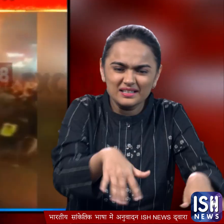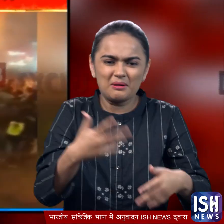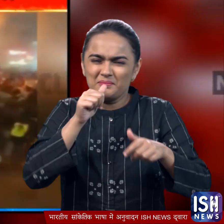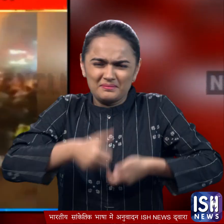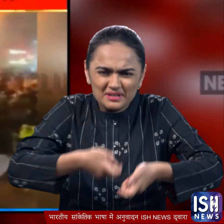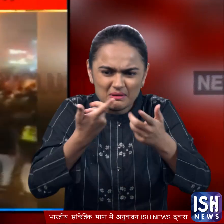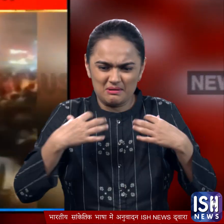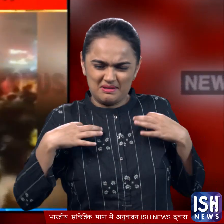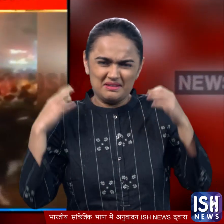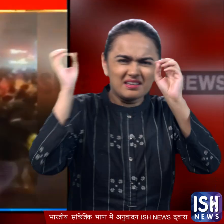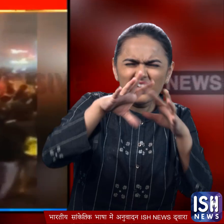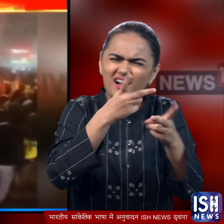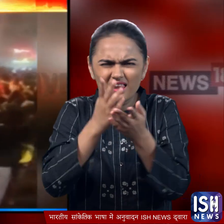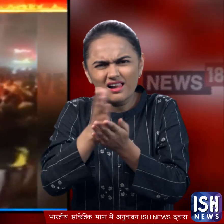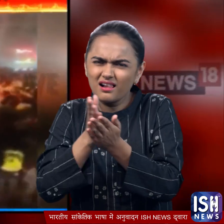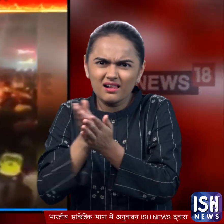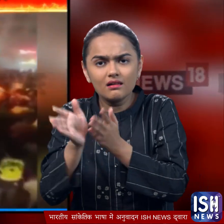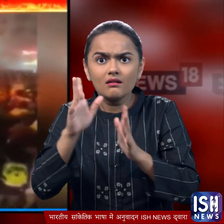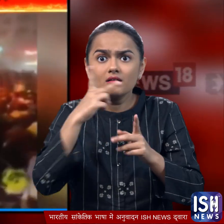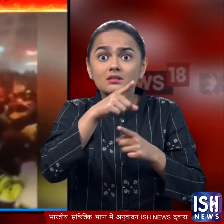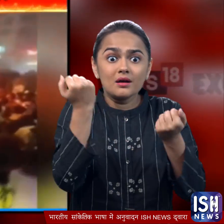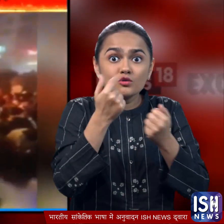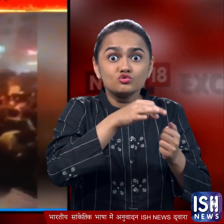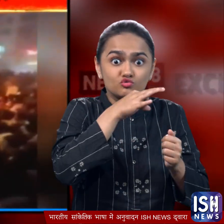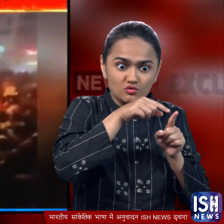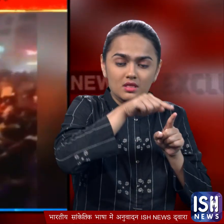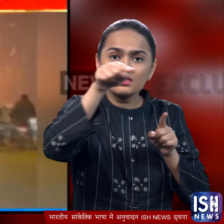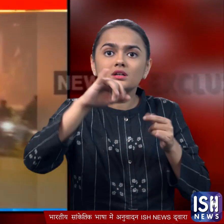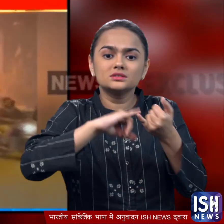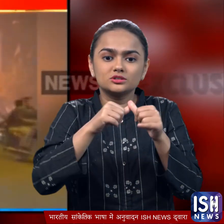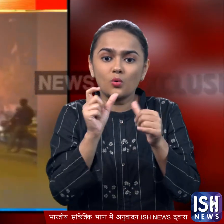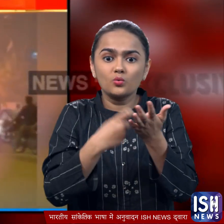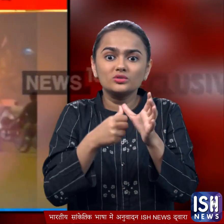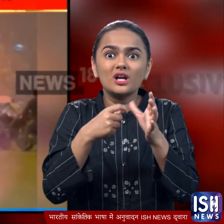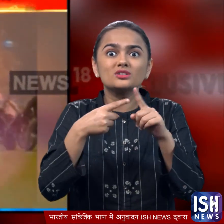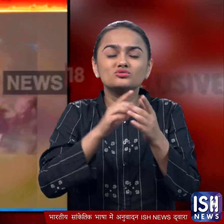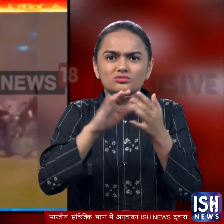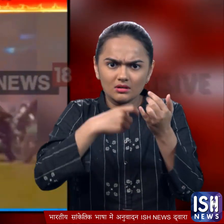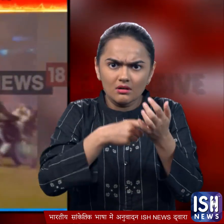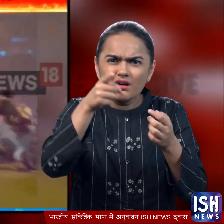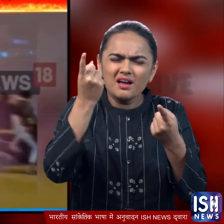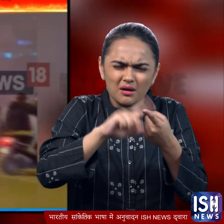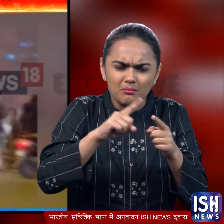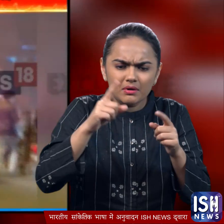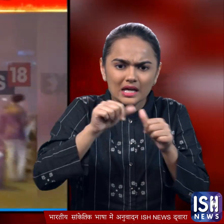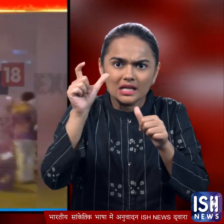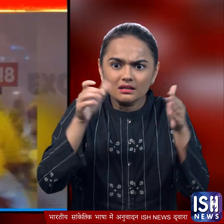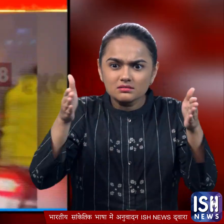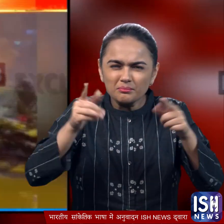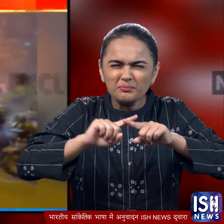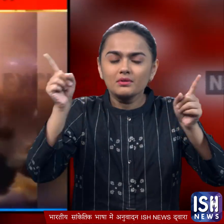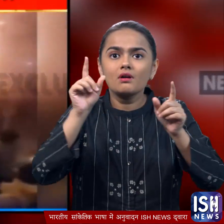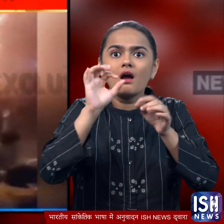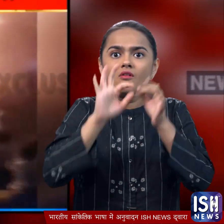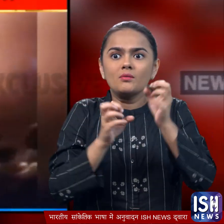उन्हें सफलता नहीं मिली। बताया गया कि यह बस यात्रियों को लेकर सूरत से सौराष्ट्र जा रही थी, तभी रास्ते में एसी का कंप्रेसर फटने से